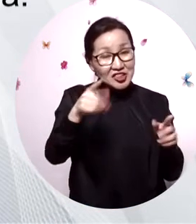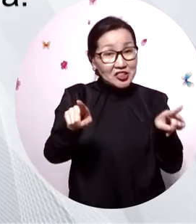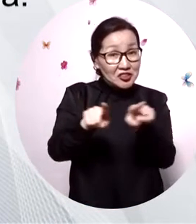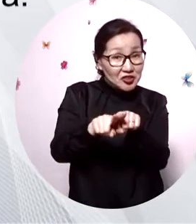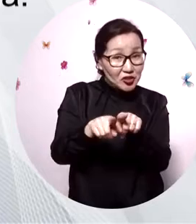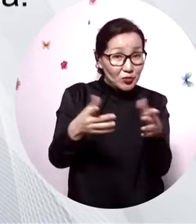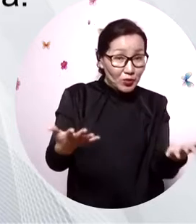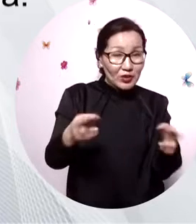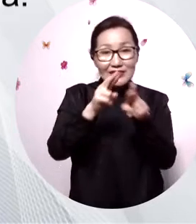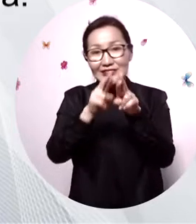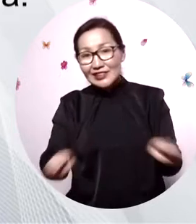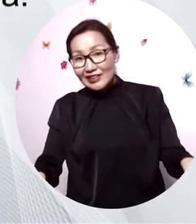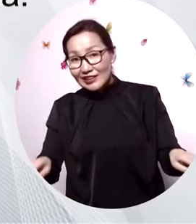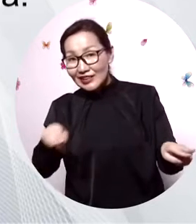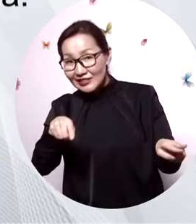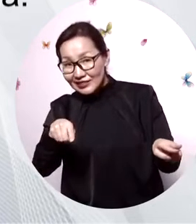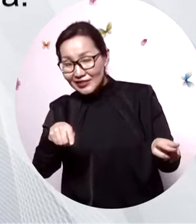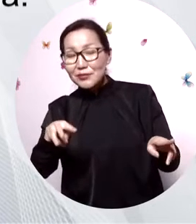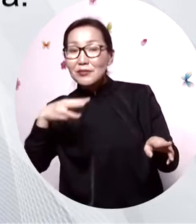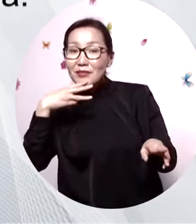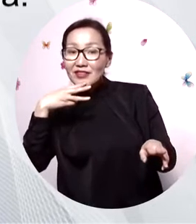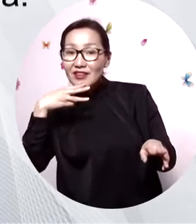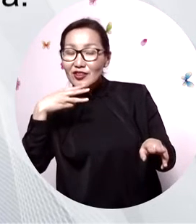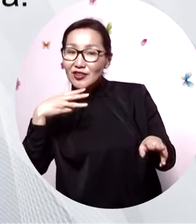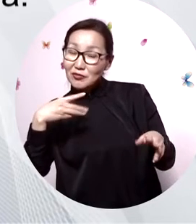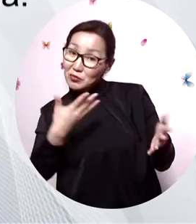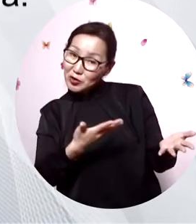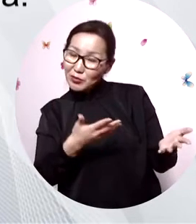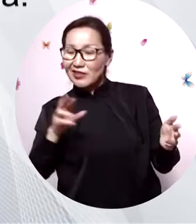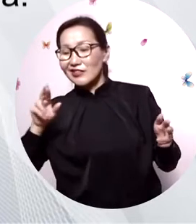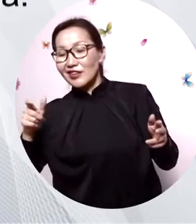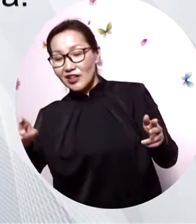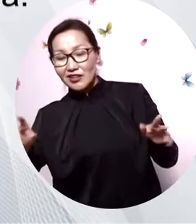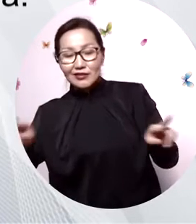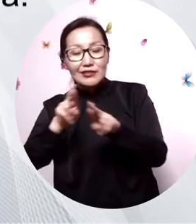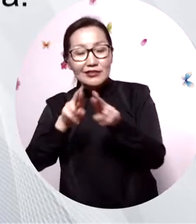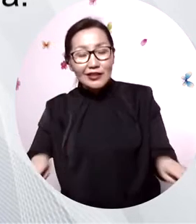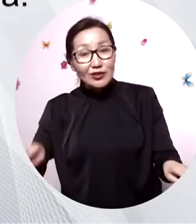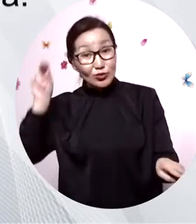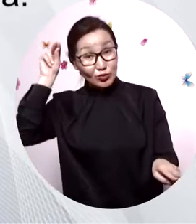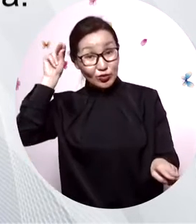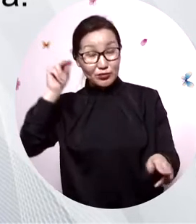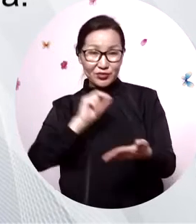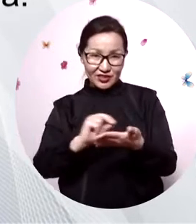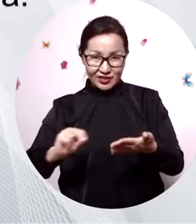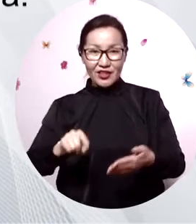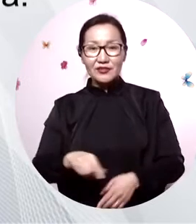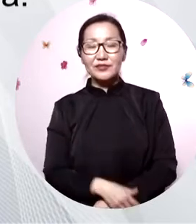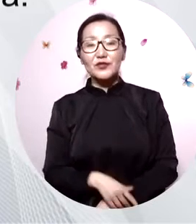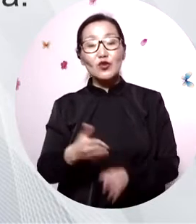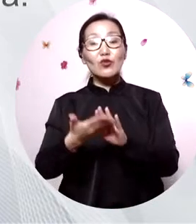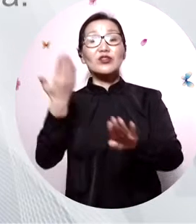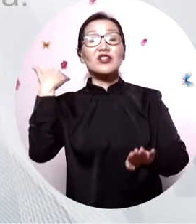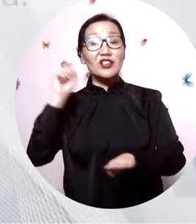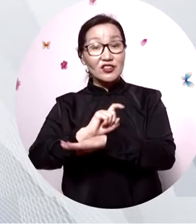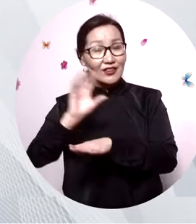ба ялгаатай талыг бичиж, мэдээллийн болон ятгах эхийг ялгаж сурнаа. Өмнөх хичээлийг сэргээн